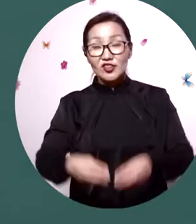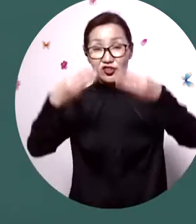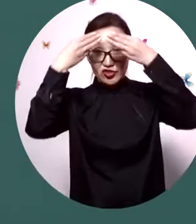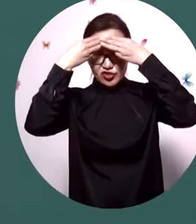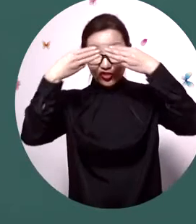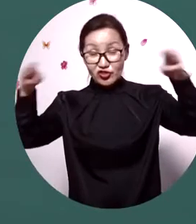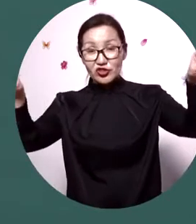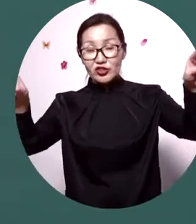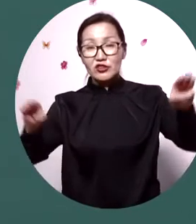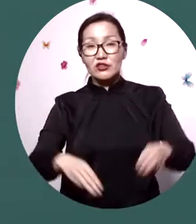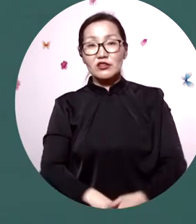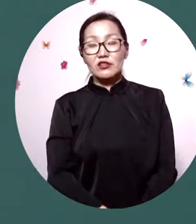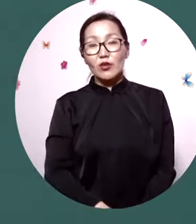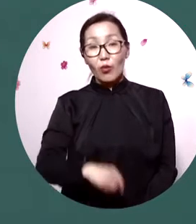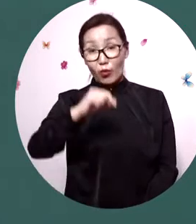шинжлэх,